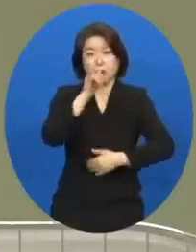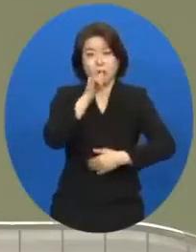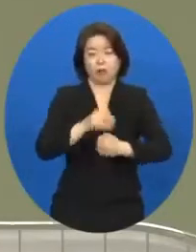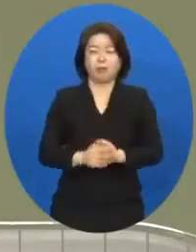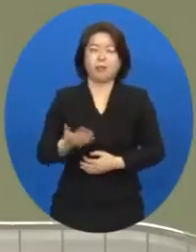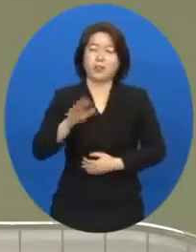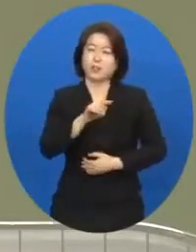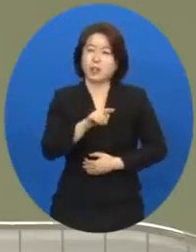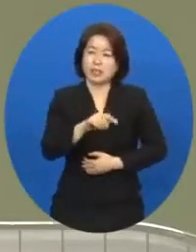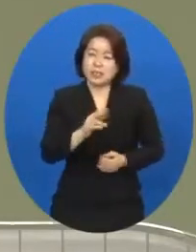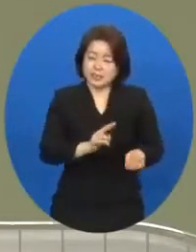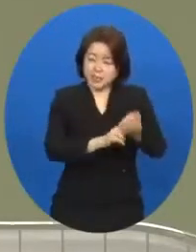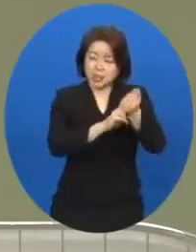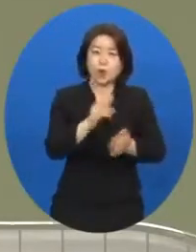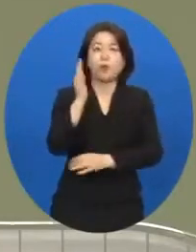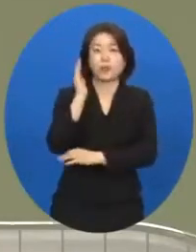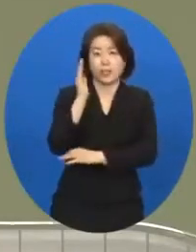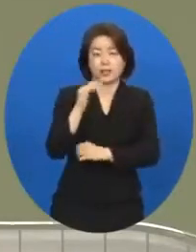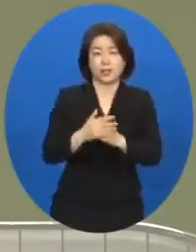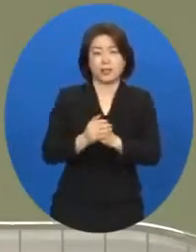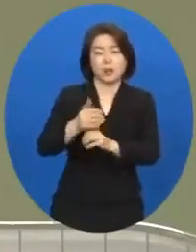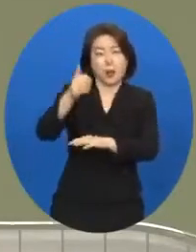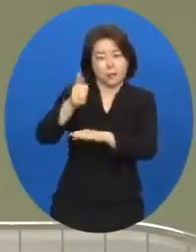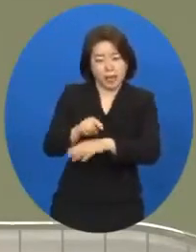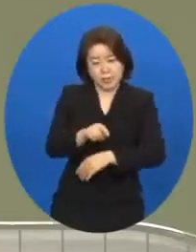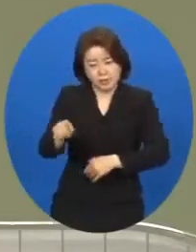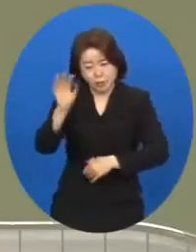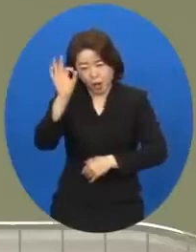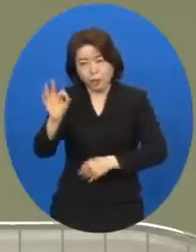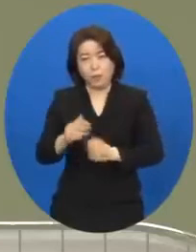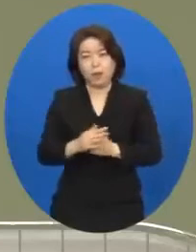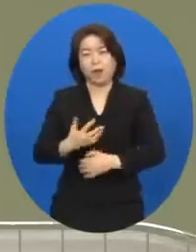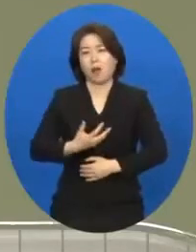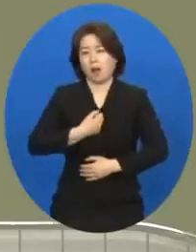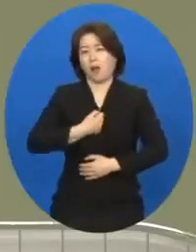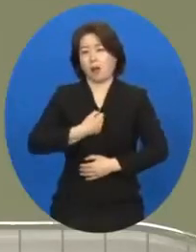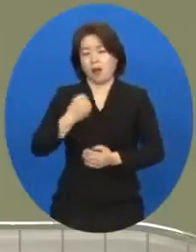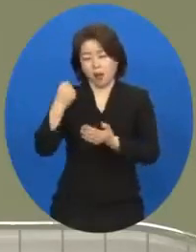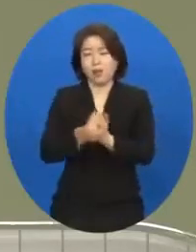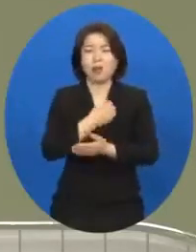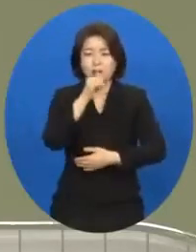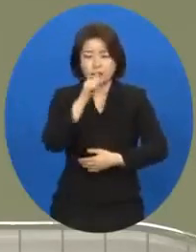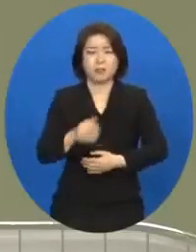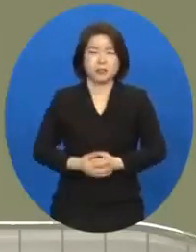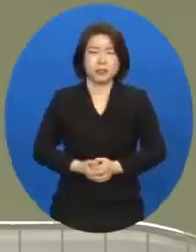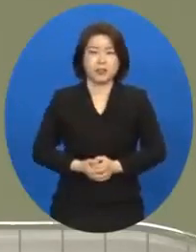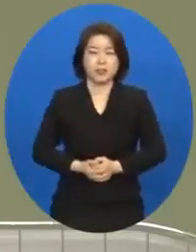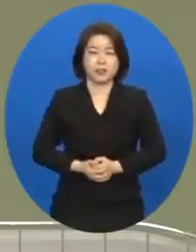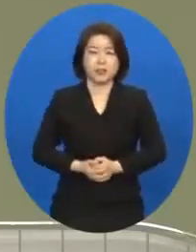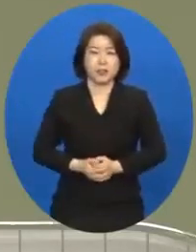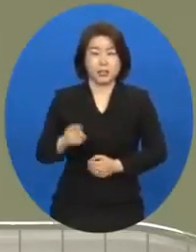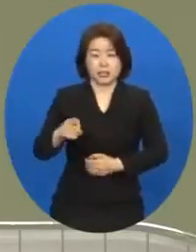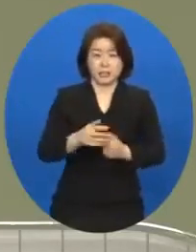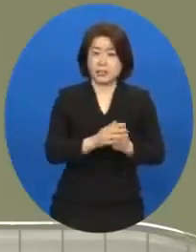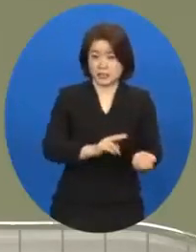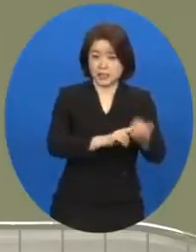그러나 이 오병이어의 기적 이야기는 이 마지막이 굉장히 충격적이고 안타깝습니다. 그래서